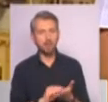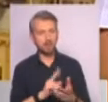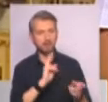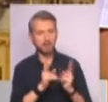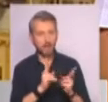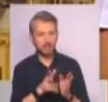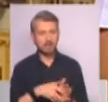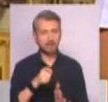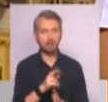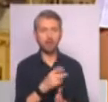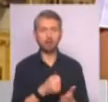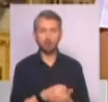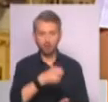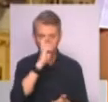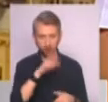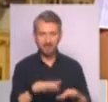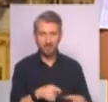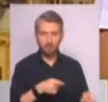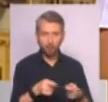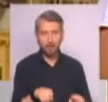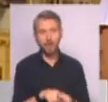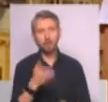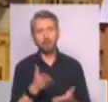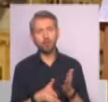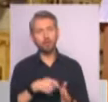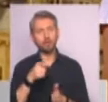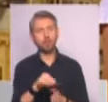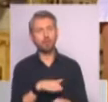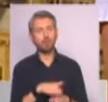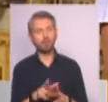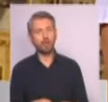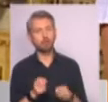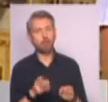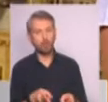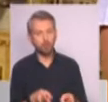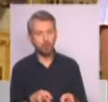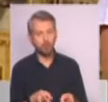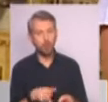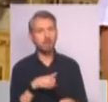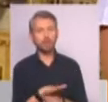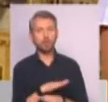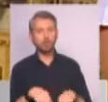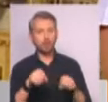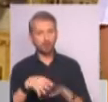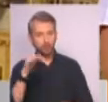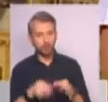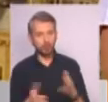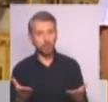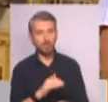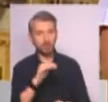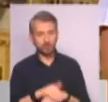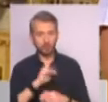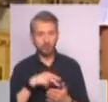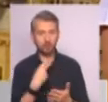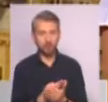скарги, заяви як до державної місцевої влади, так і, можливо, заяви про вчинення злочину, невиконання рішення суду, яким фактично